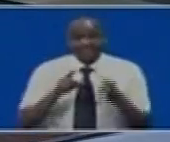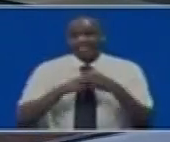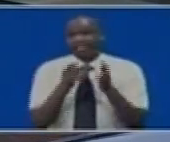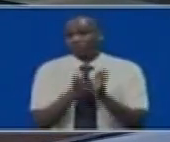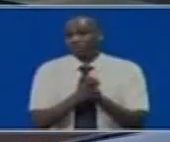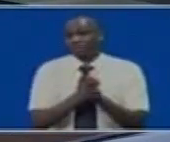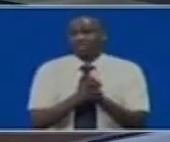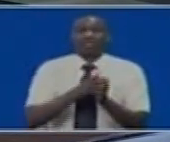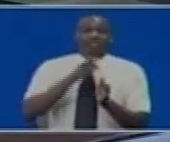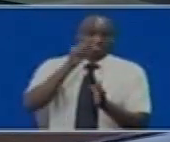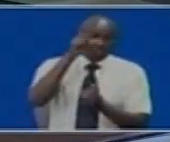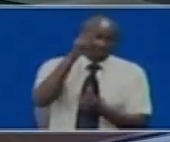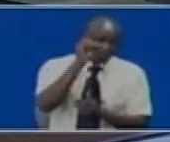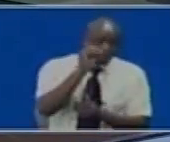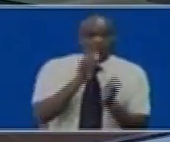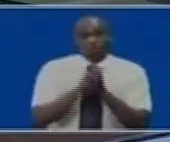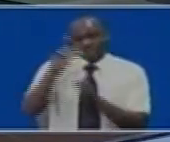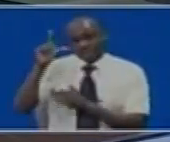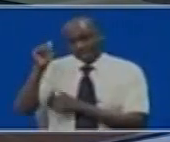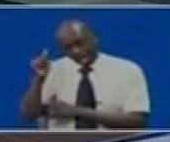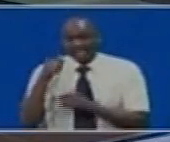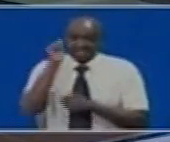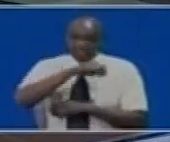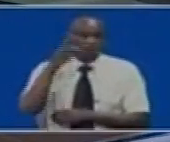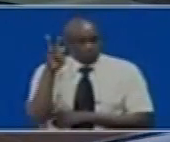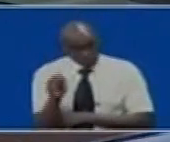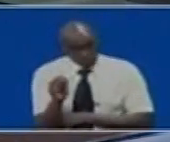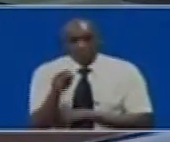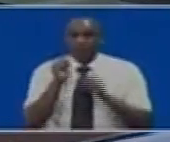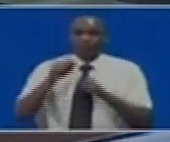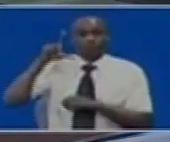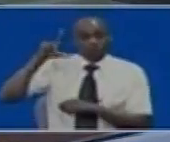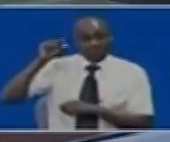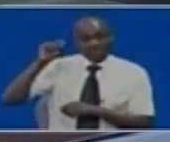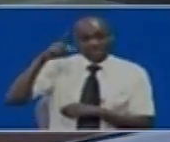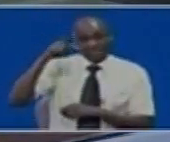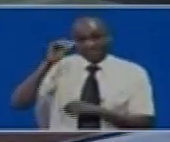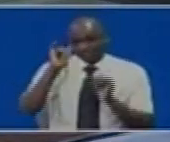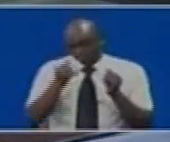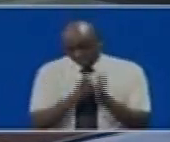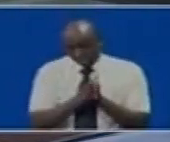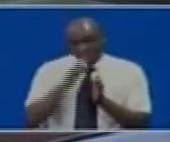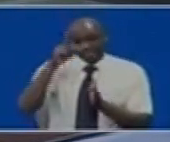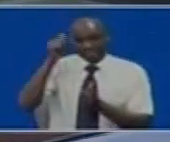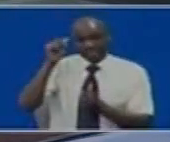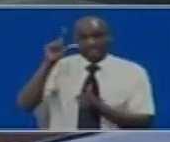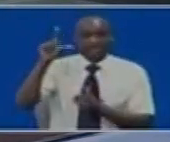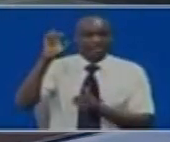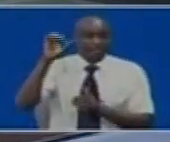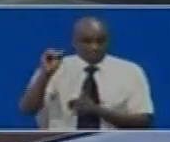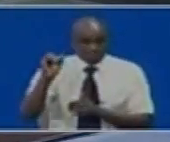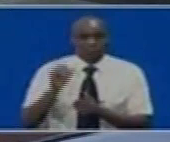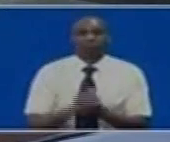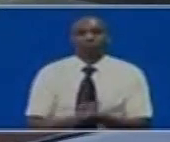neno ndio au la, kisha utoe maelezo mafupi. Pia unaweza kuwasiliana nasi kupitia mtandao wa Twitter at KTN News, at KTN Deo, ama at M